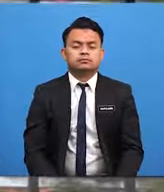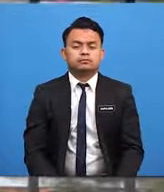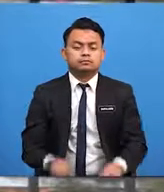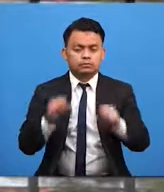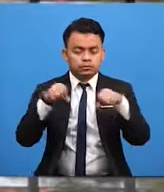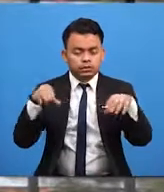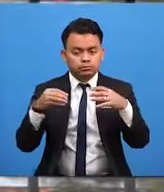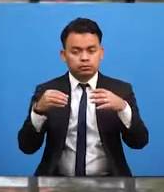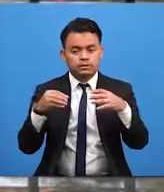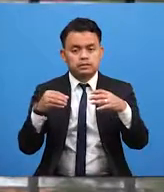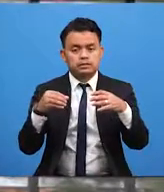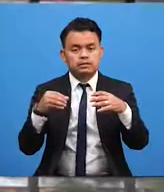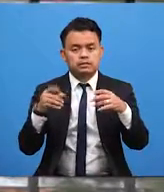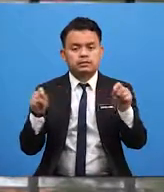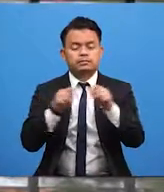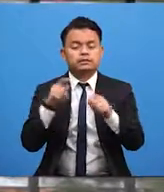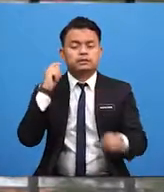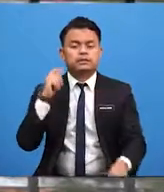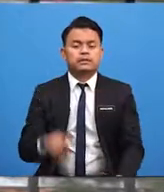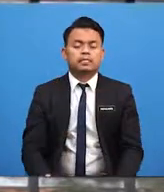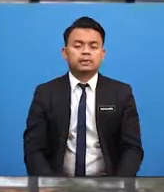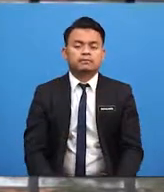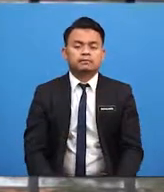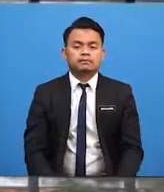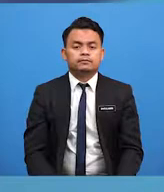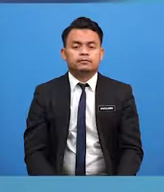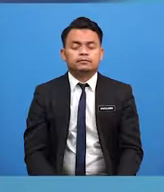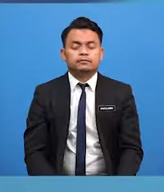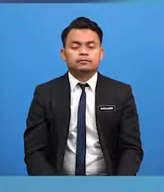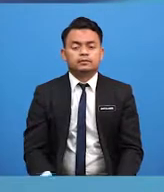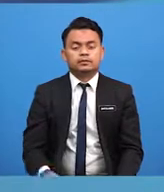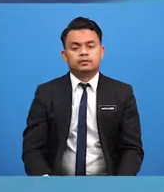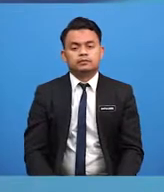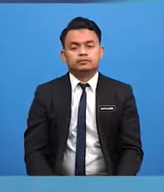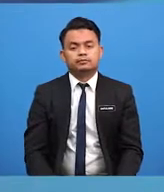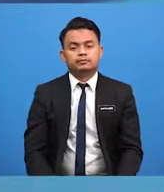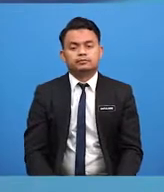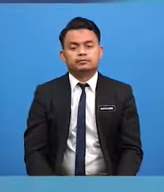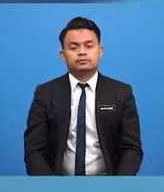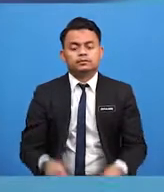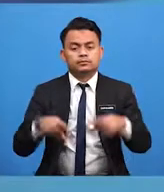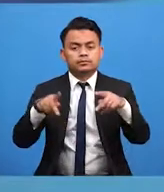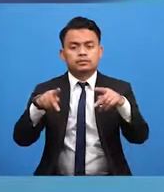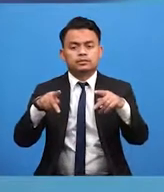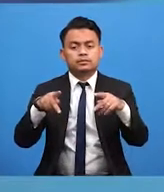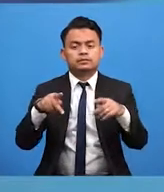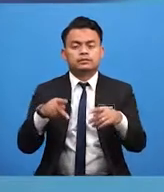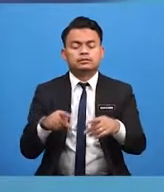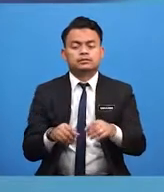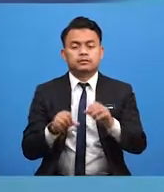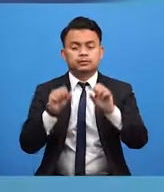Bagi menapis stok ayam, murid-murid perlu memerlukan cenua dan periuk stok.